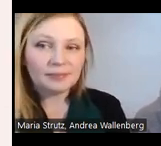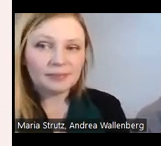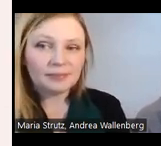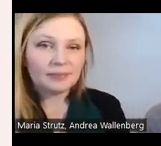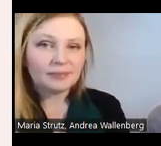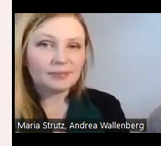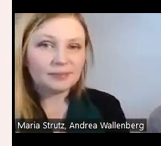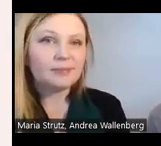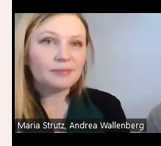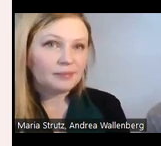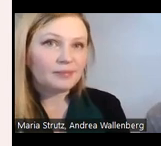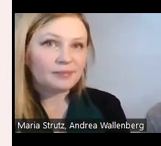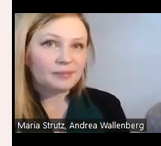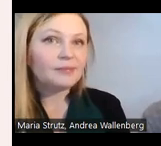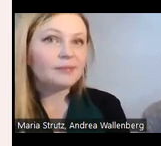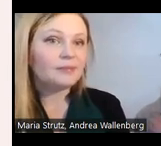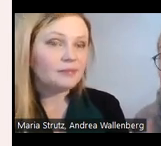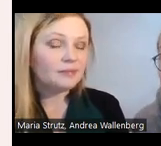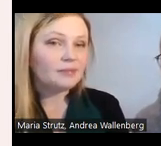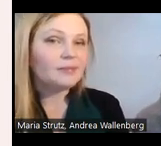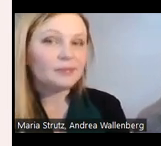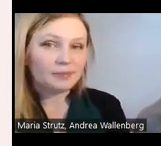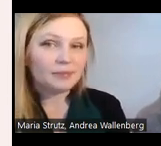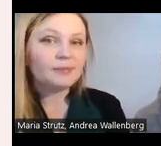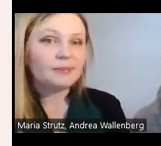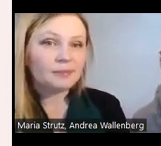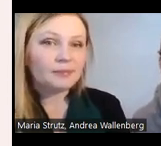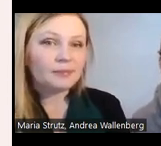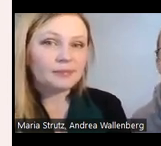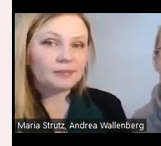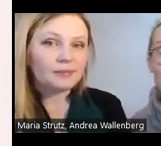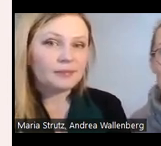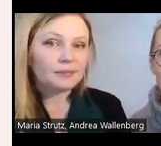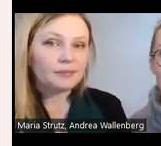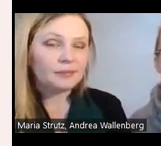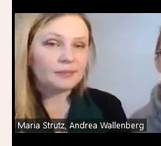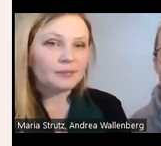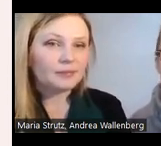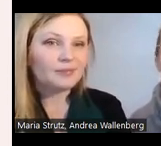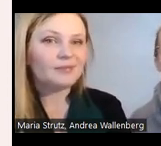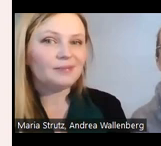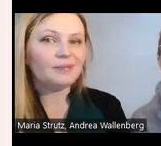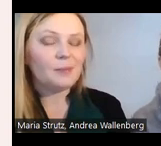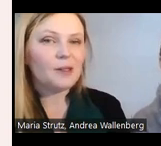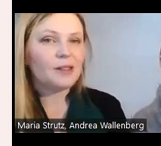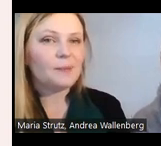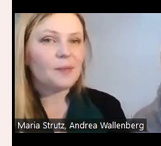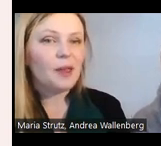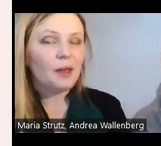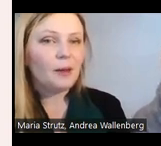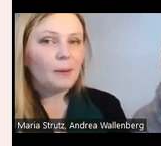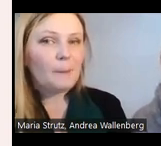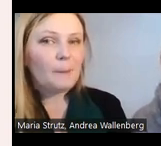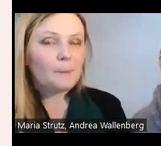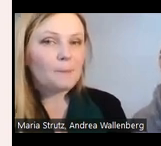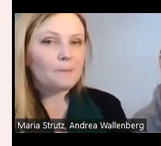En som faktiskt berättar sagan och tecknar samtidigt, och en som får agera bokställ och bläddrare. Mm, så. Men